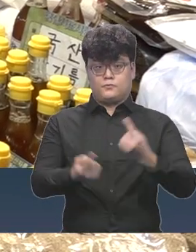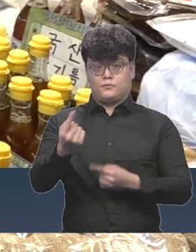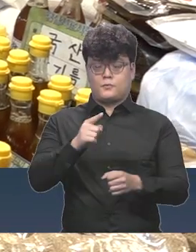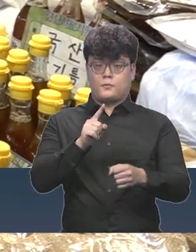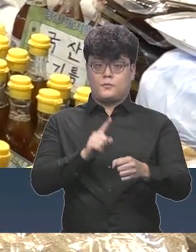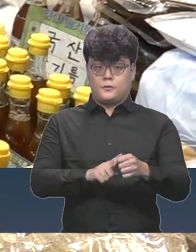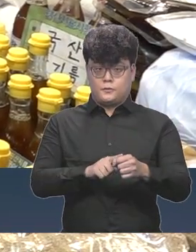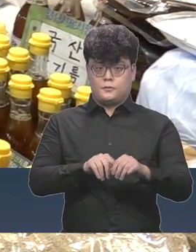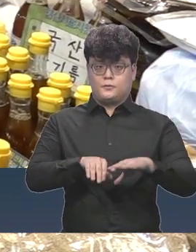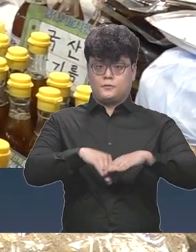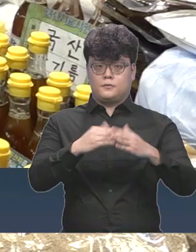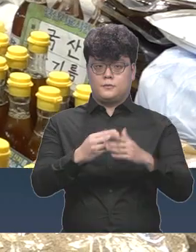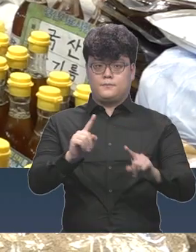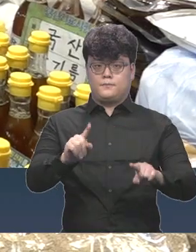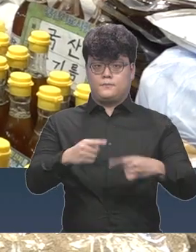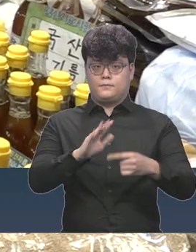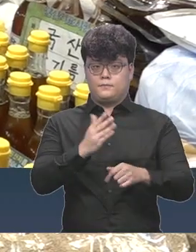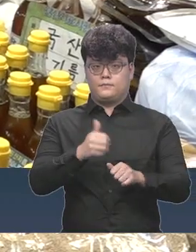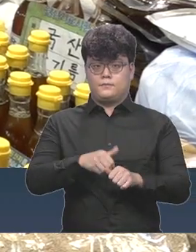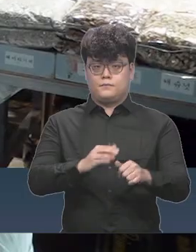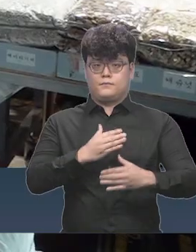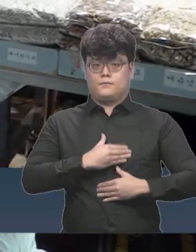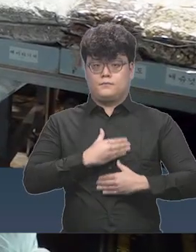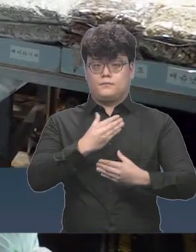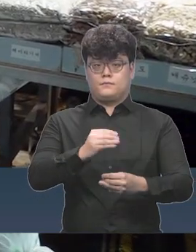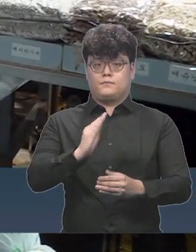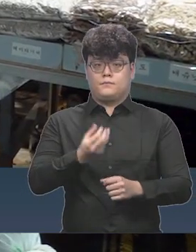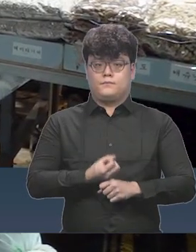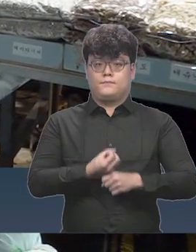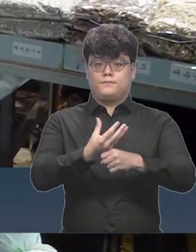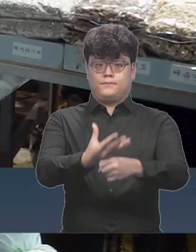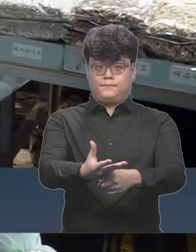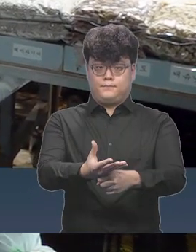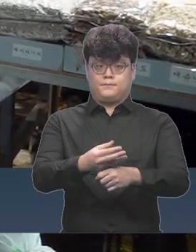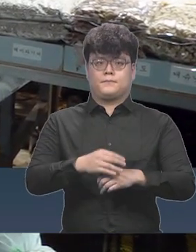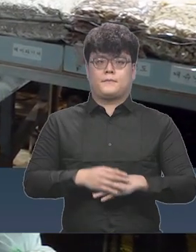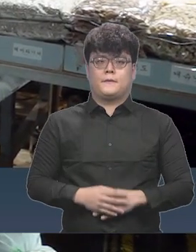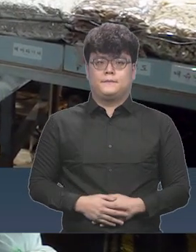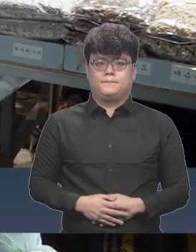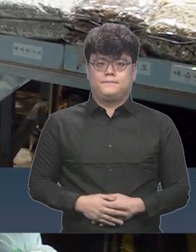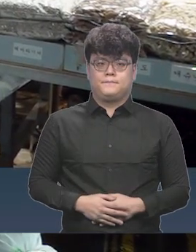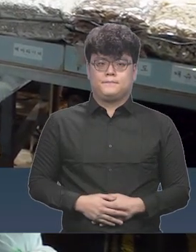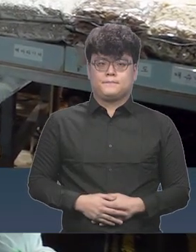서를 맞아 모든 구민이 안전하고 편안하게 명절을 보내길 바란다고 밝혔습니다